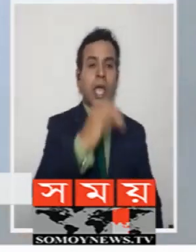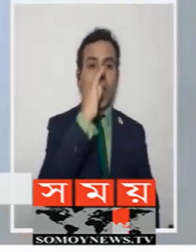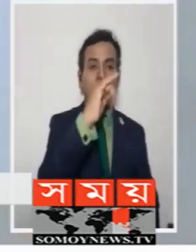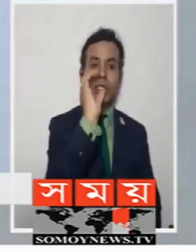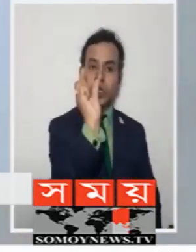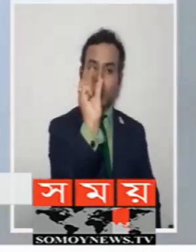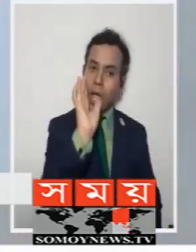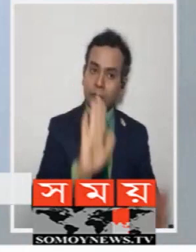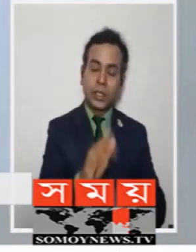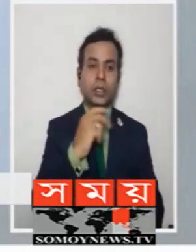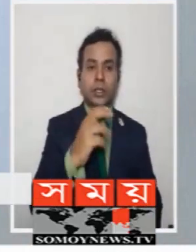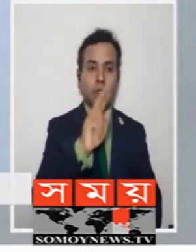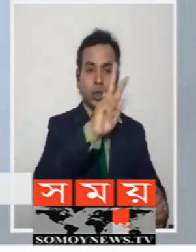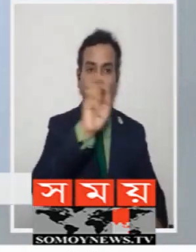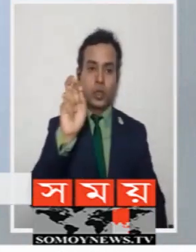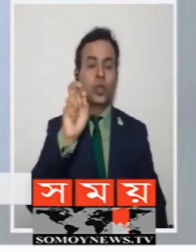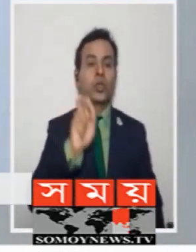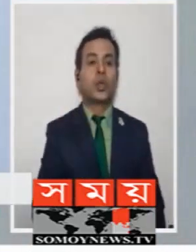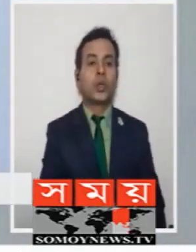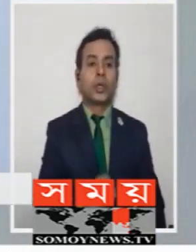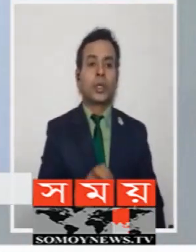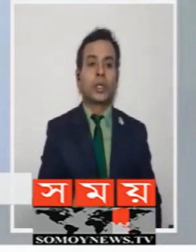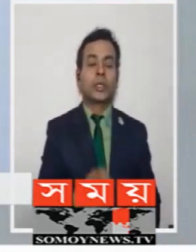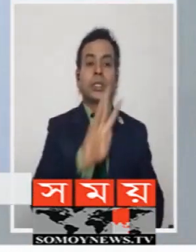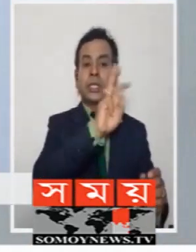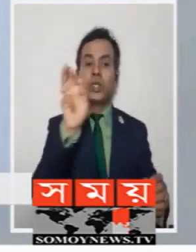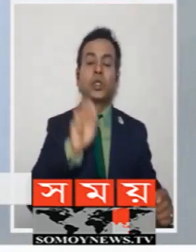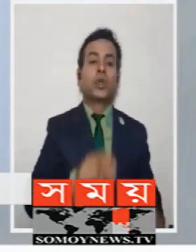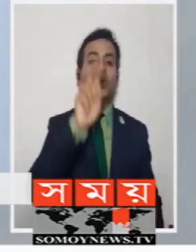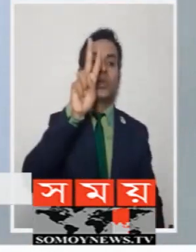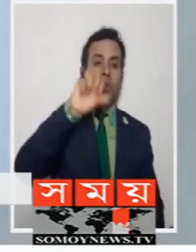আইসিইউর সংখ্যা 329টি এবং ডায়ালাইসিসের সংখ্যা 102টি।